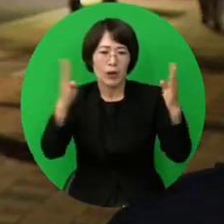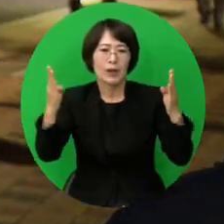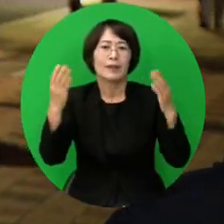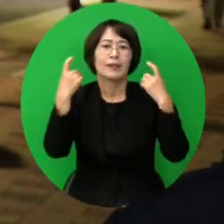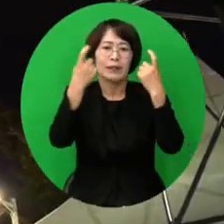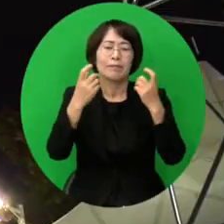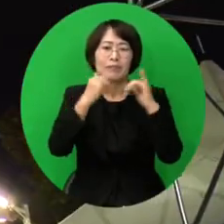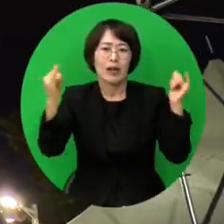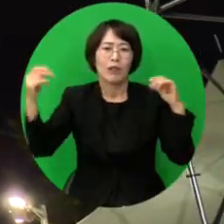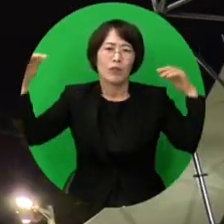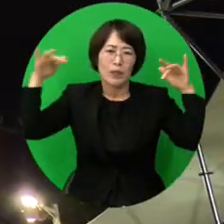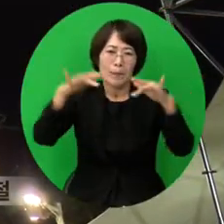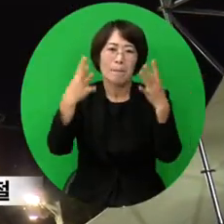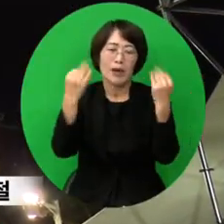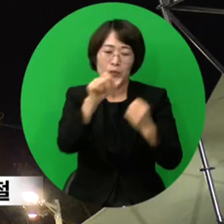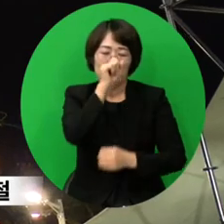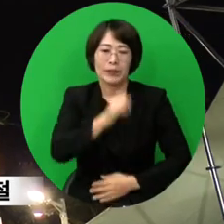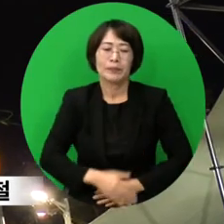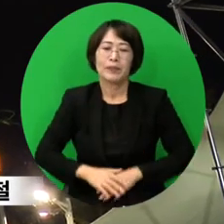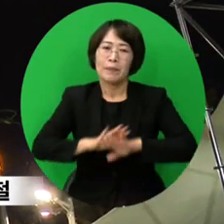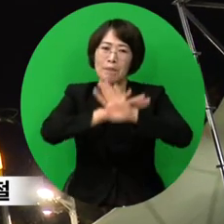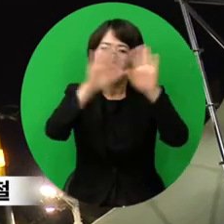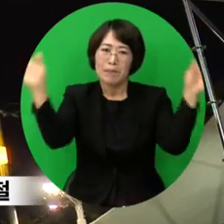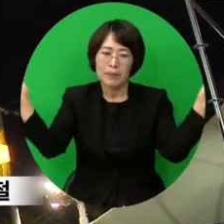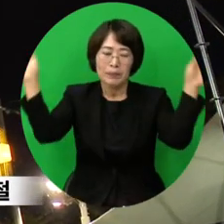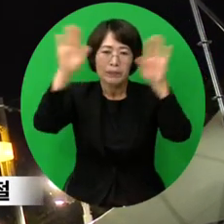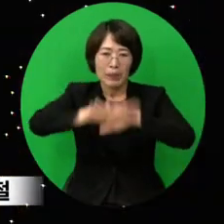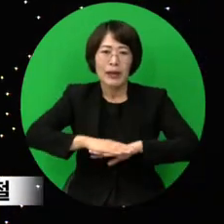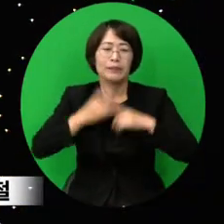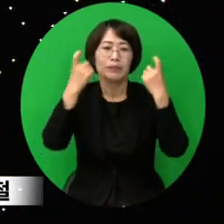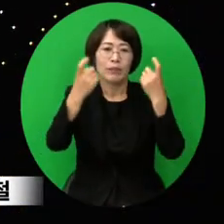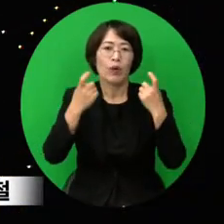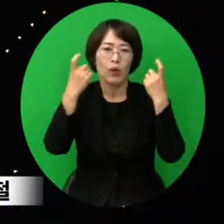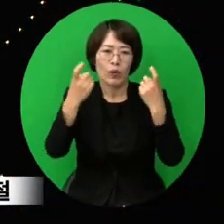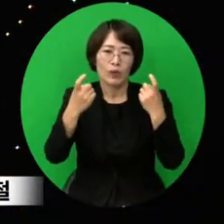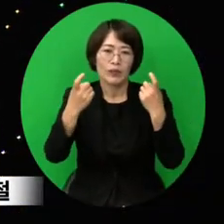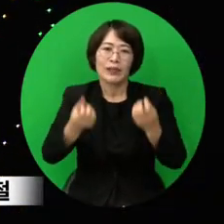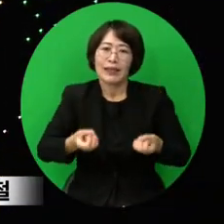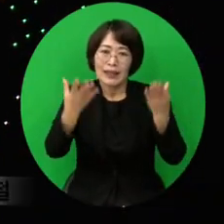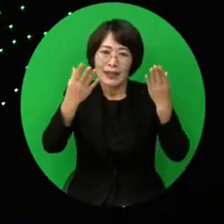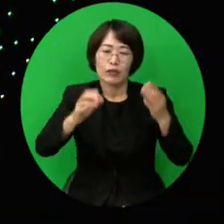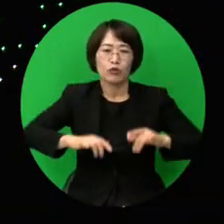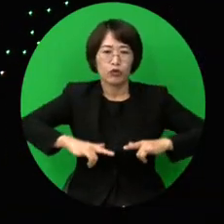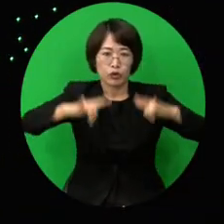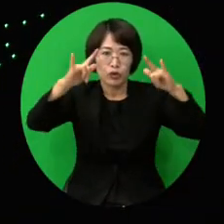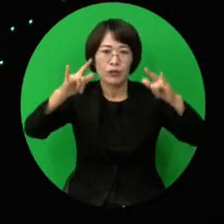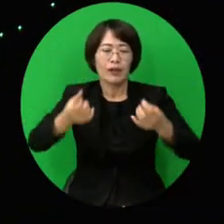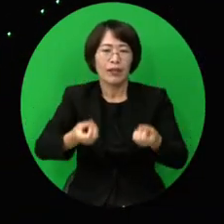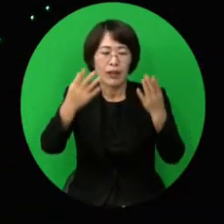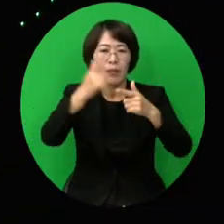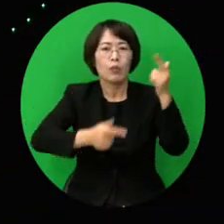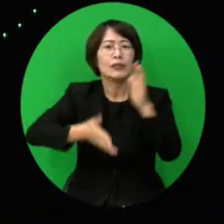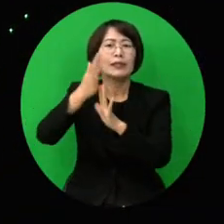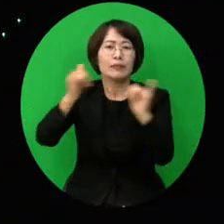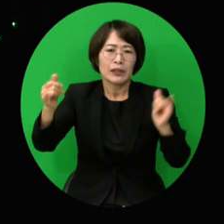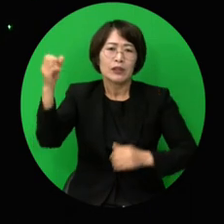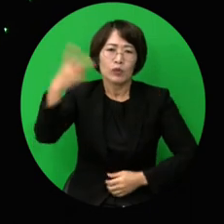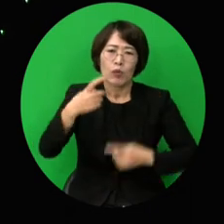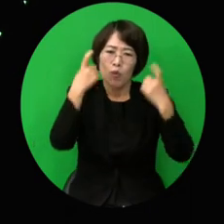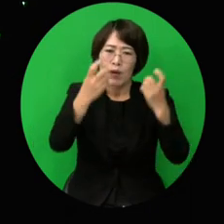좋겠습니다. 야간 관광 콘텐츠로 자리매김한 노을 드론 라이트쇼를 통해 목포 시민들은 물론